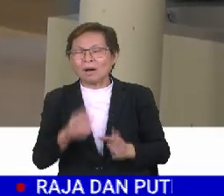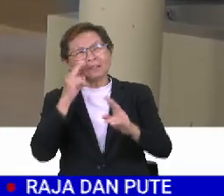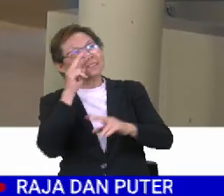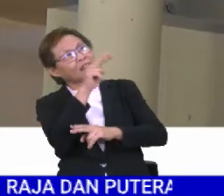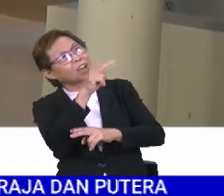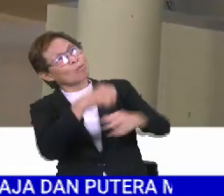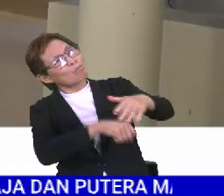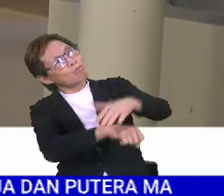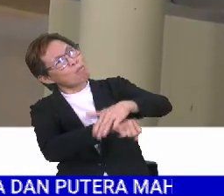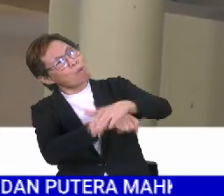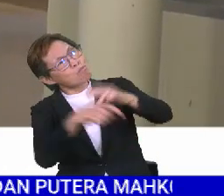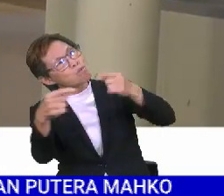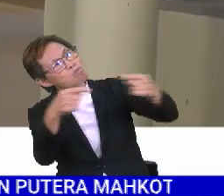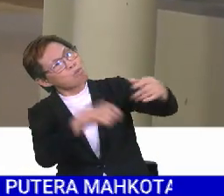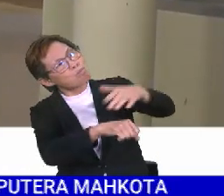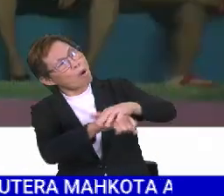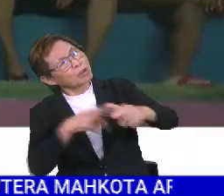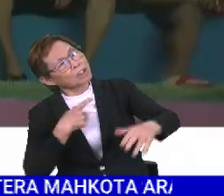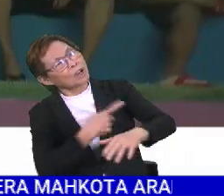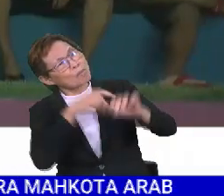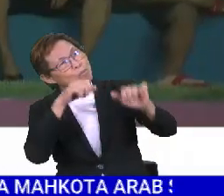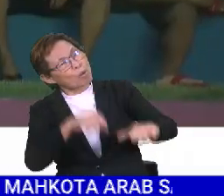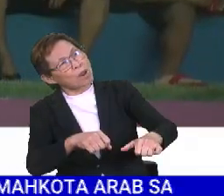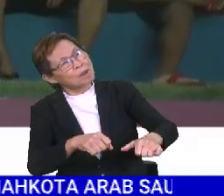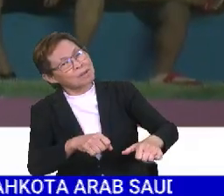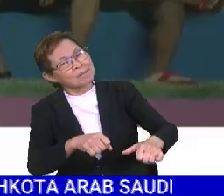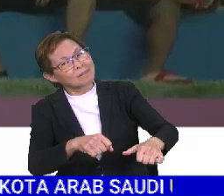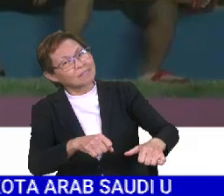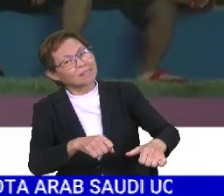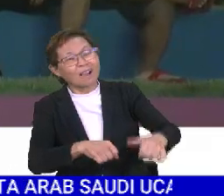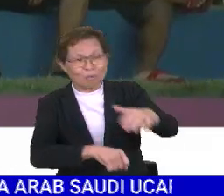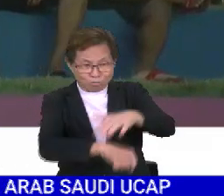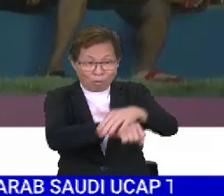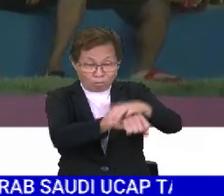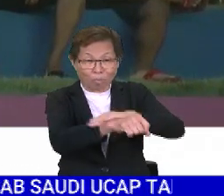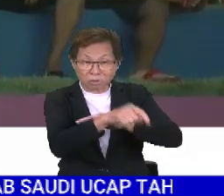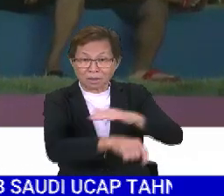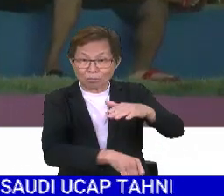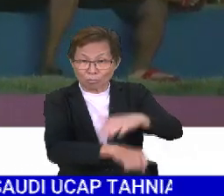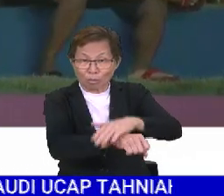bola kita boleh orang kata bola sepak ni sebenarnya